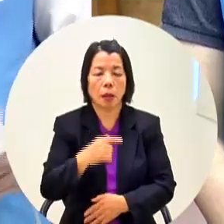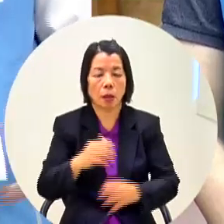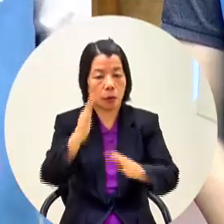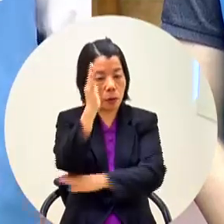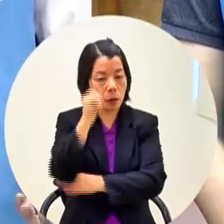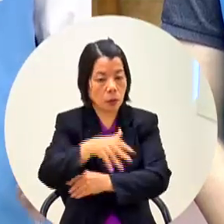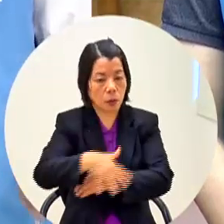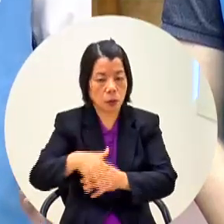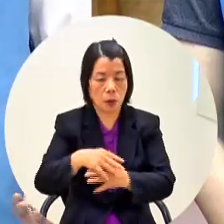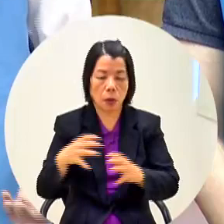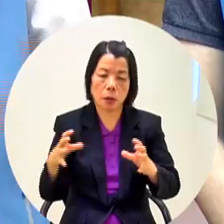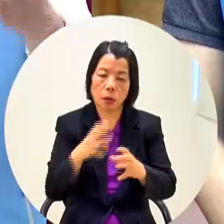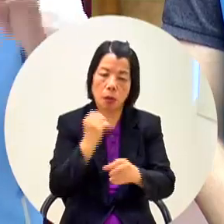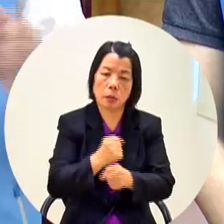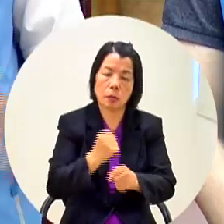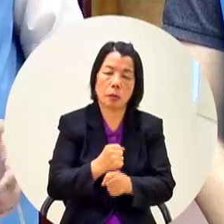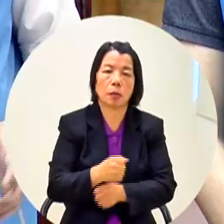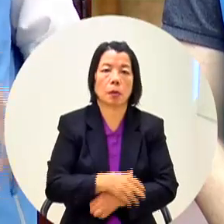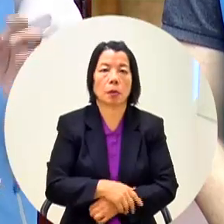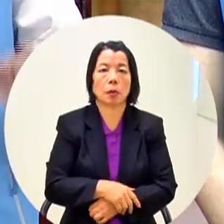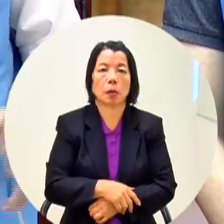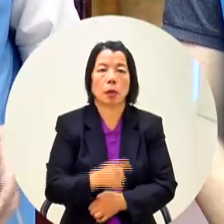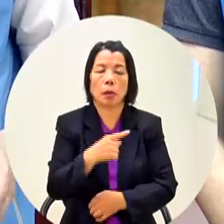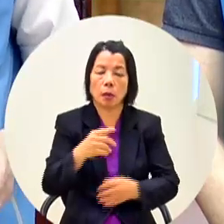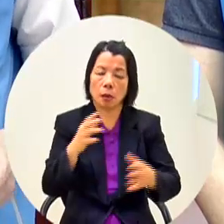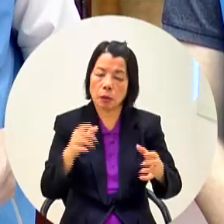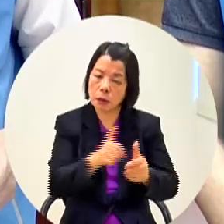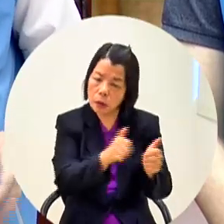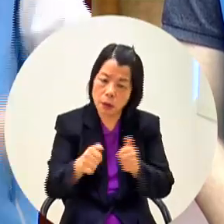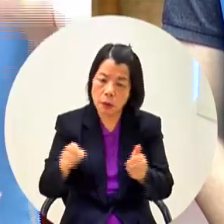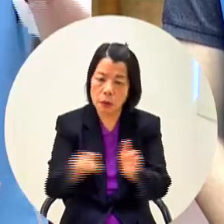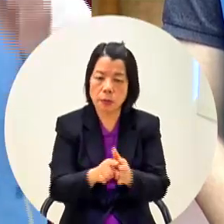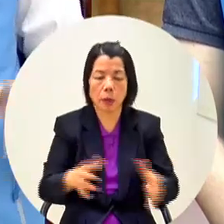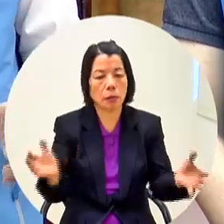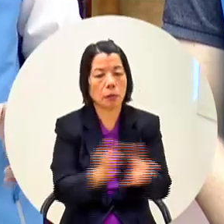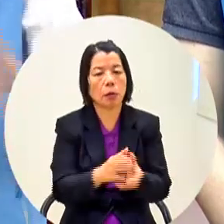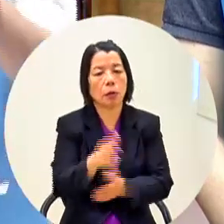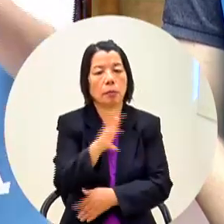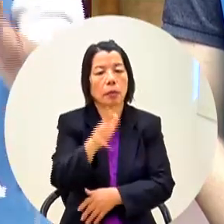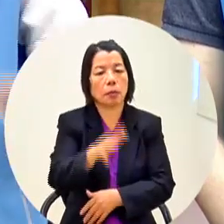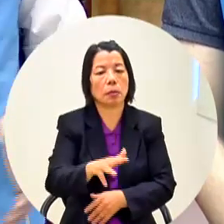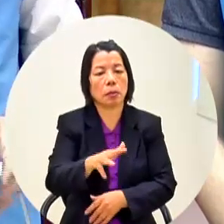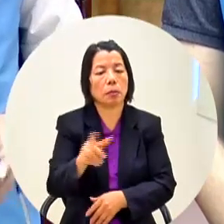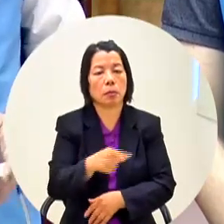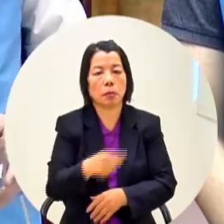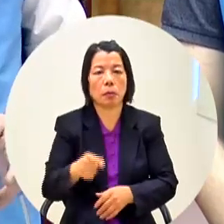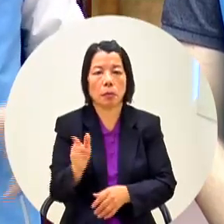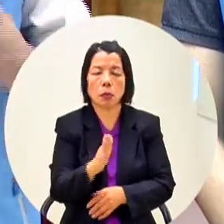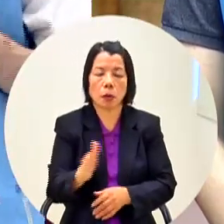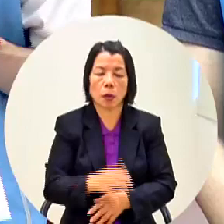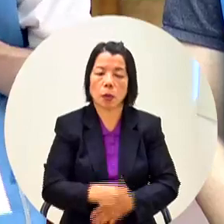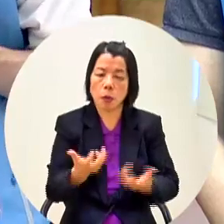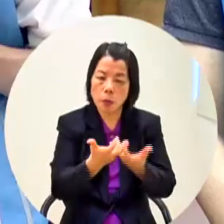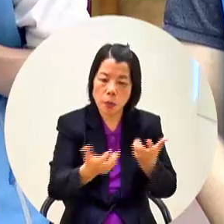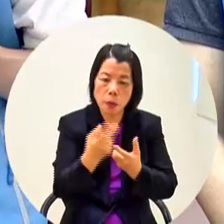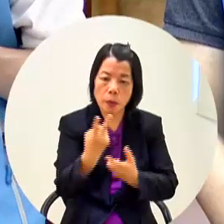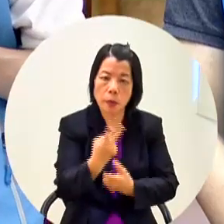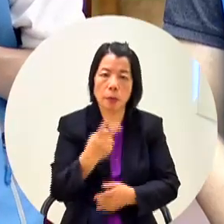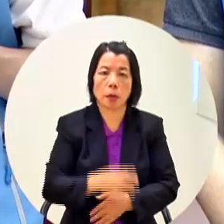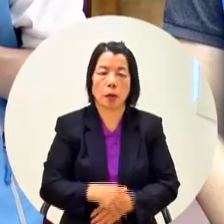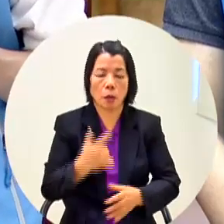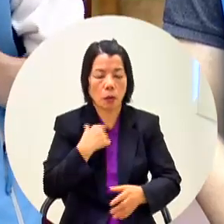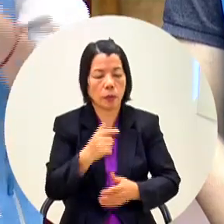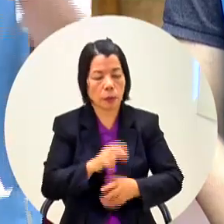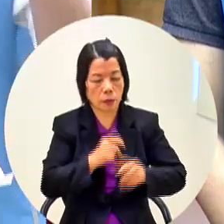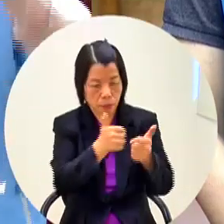我们怎么来感谢这些加起来将近有8000多位，合起来我们分两阶段，因为我们是心存感谢